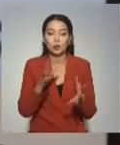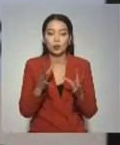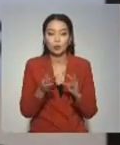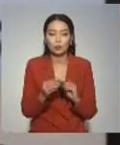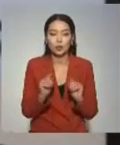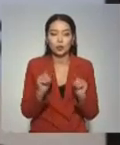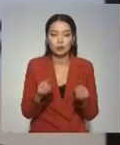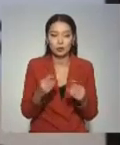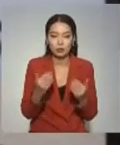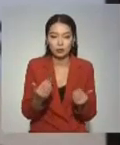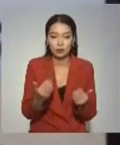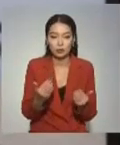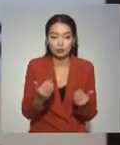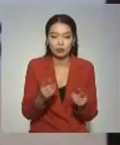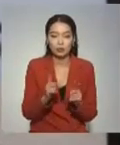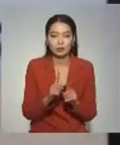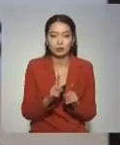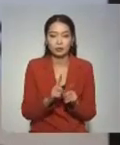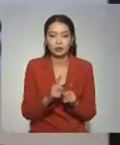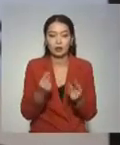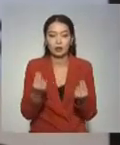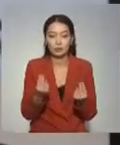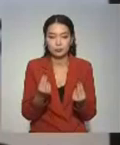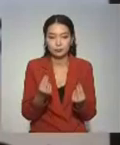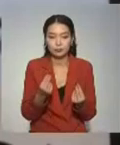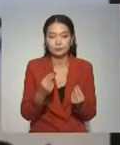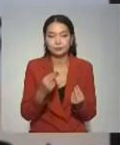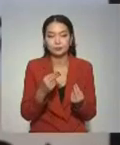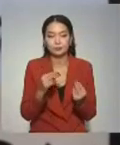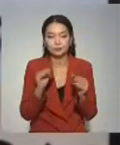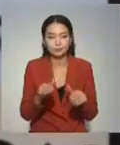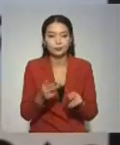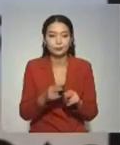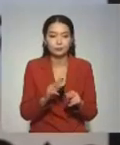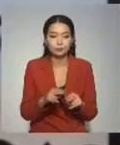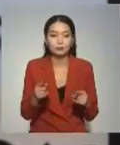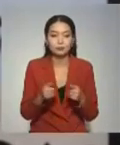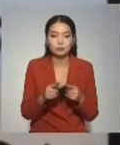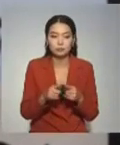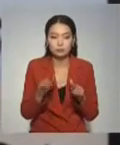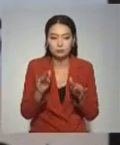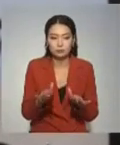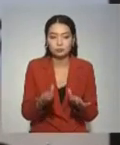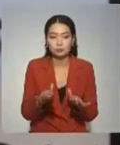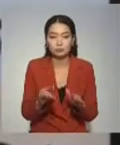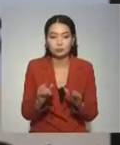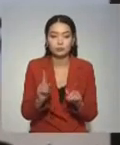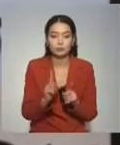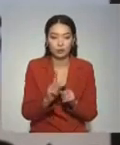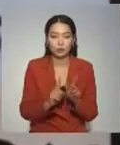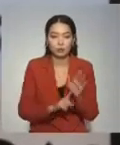де тұрғындардың жәбірленушілердің арыз шағымдарымен қылмыстық іс тоқтату туралы шешімнің күші